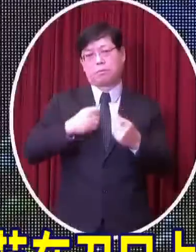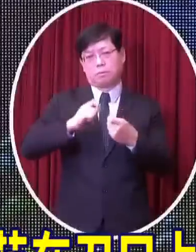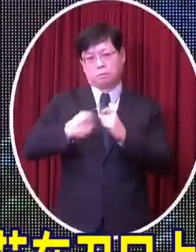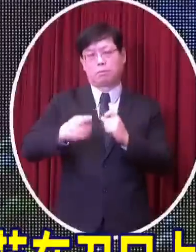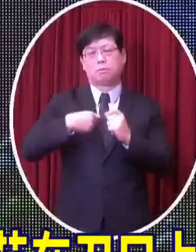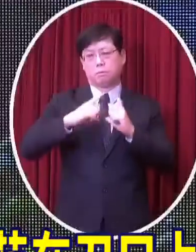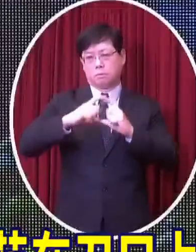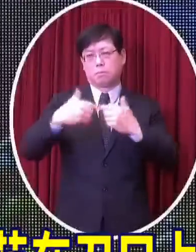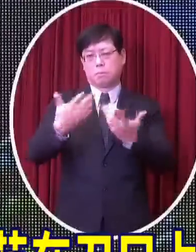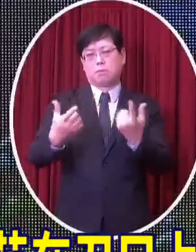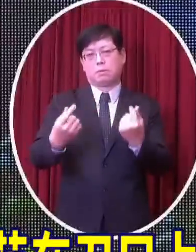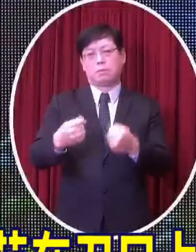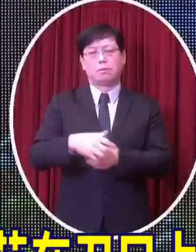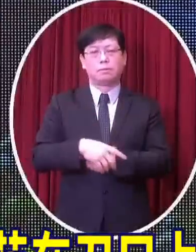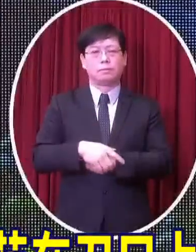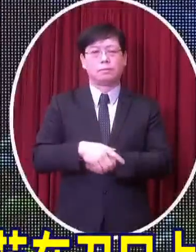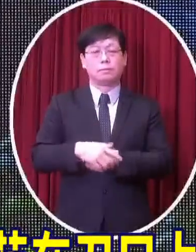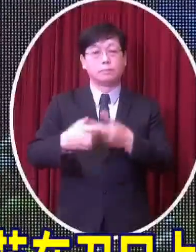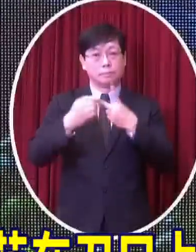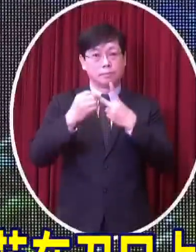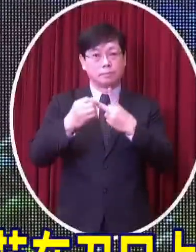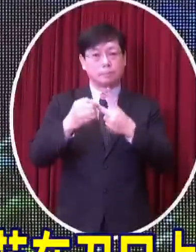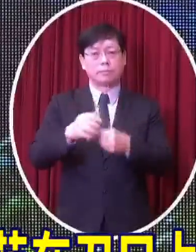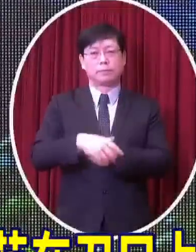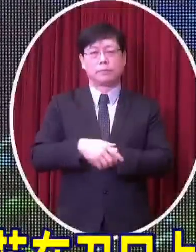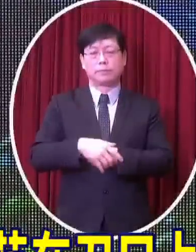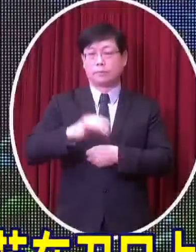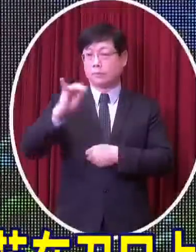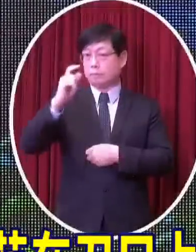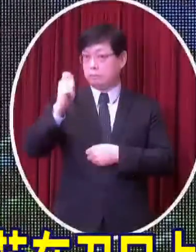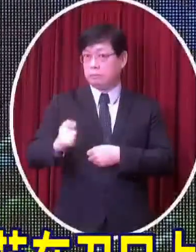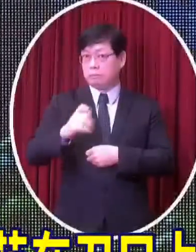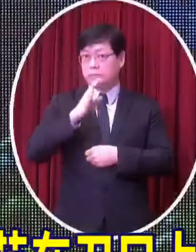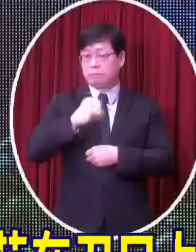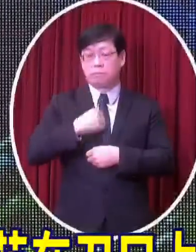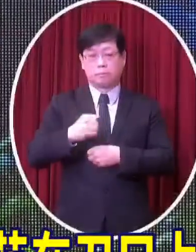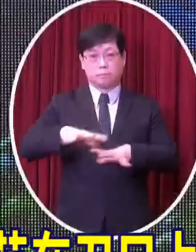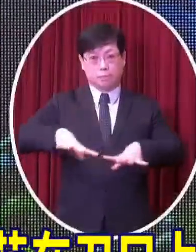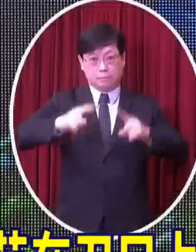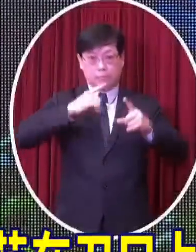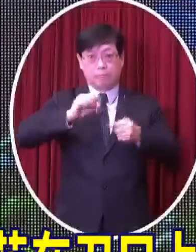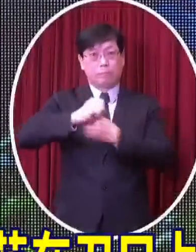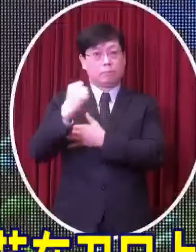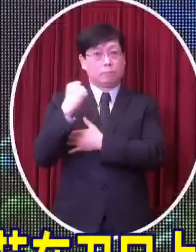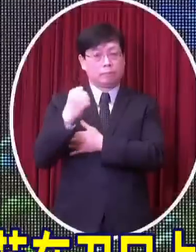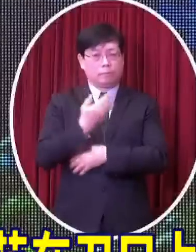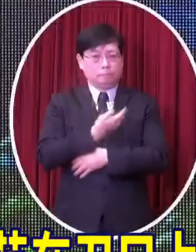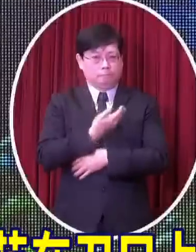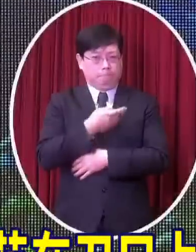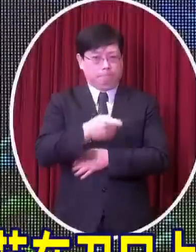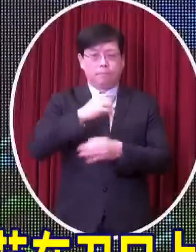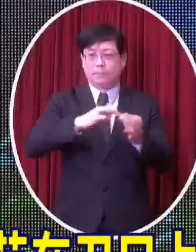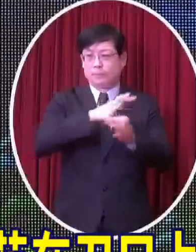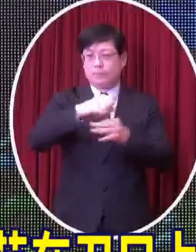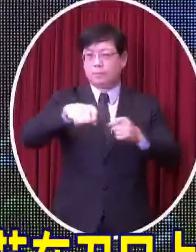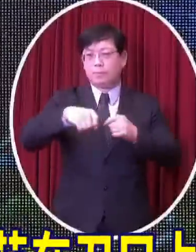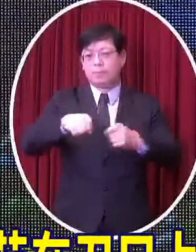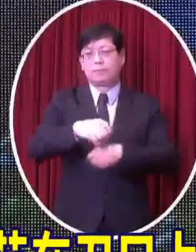一。那第二部曲呢，我们用1000亿启动第一波的加强韧性经济方